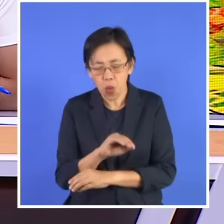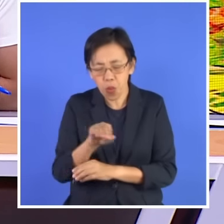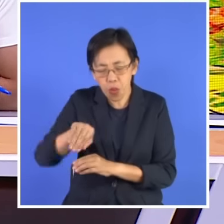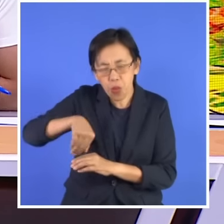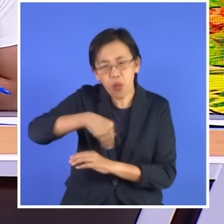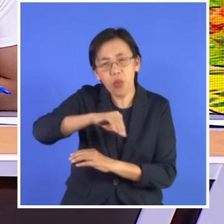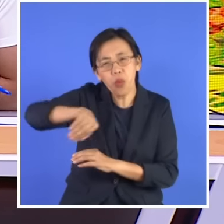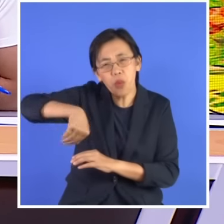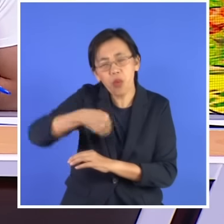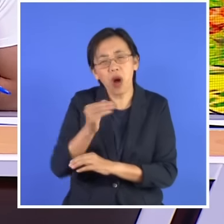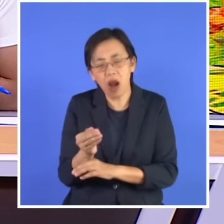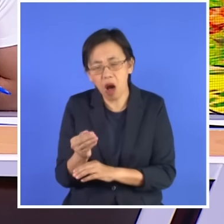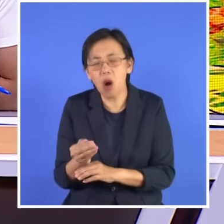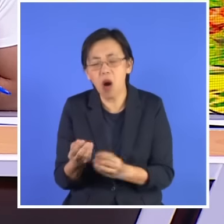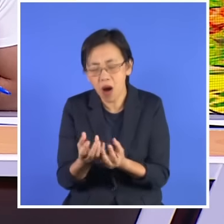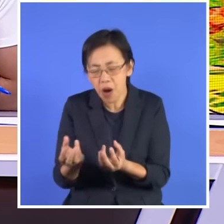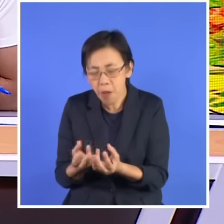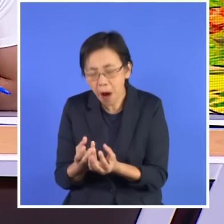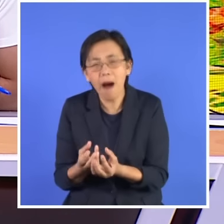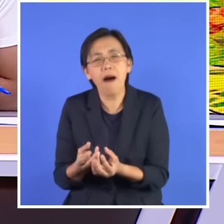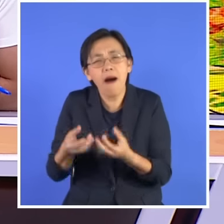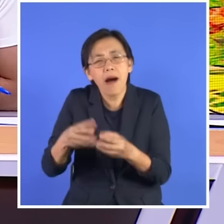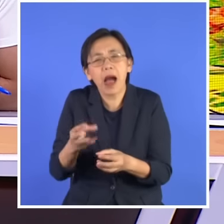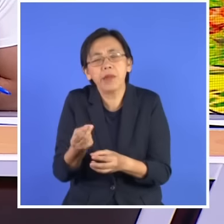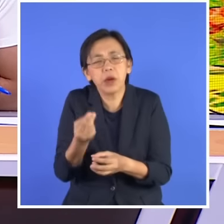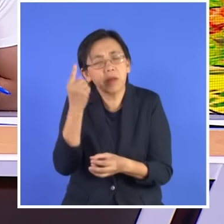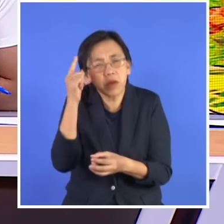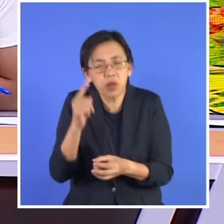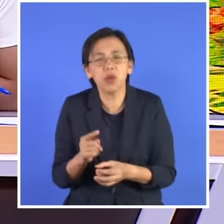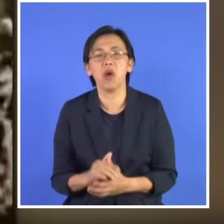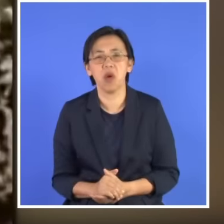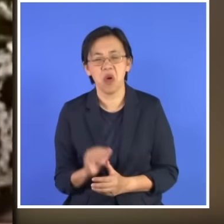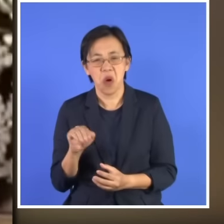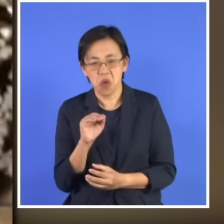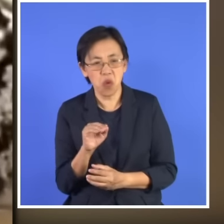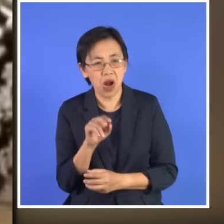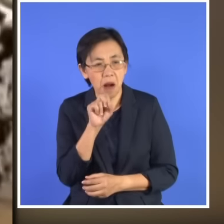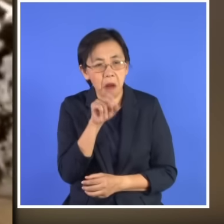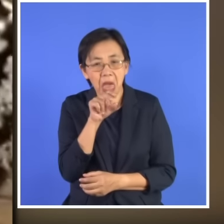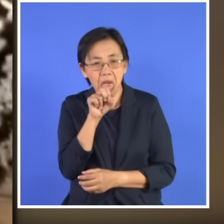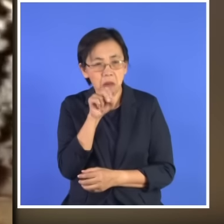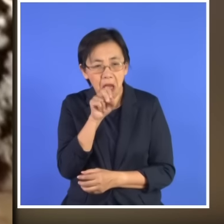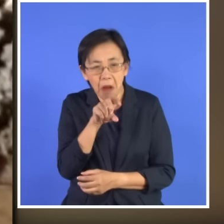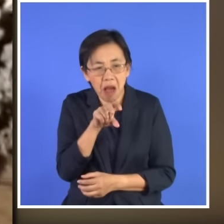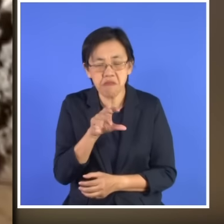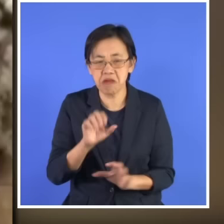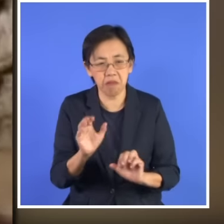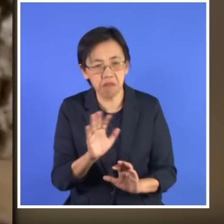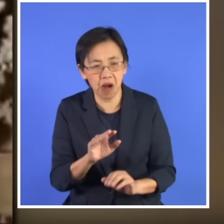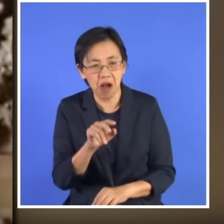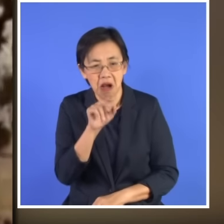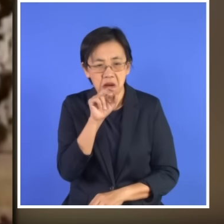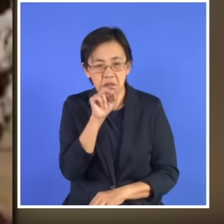จากไข่เนี่ยกี่ฟ้องนะเดี๋ยวเล่าให้ฟังนะฮะส่วนแม่งูก็หวงไข่นะครับเนี่ยขู่ฟ้อๆเลยว่าอย่างงั้นพร้อมจะฉกตลอด